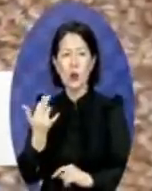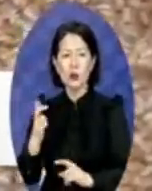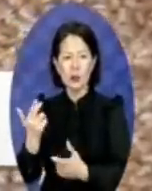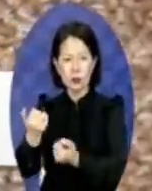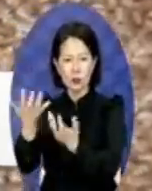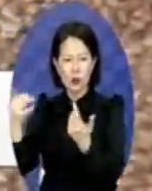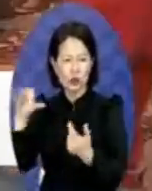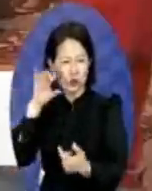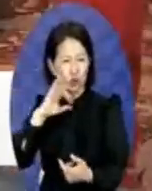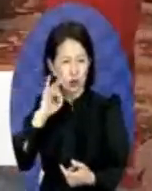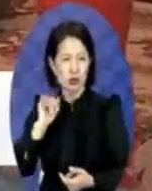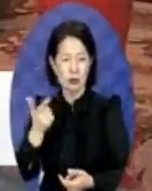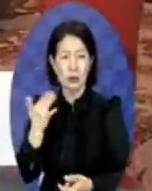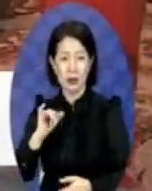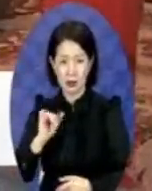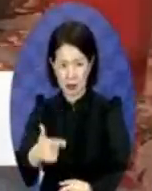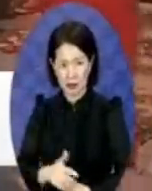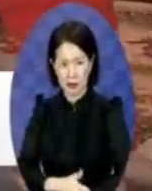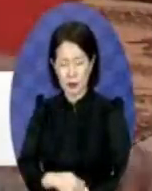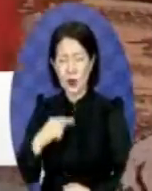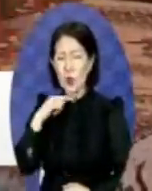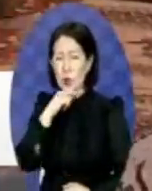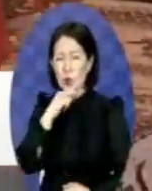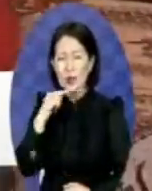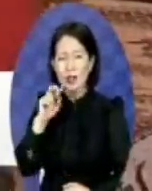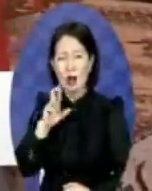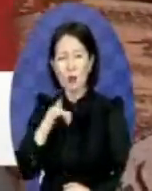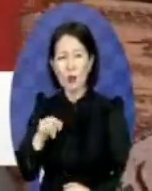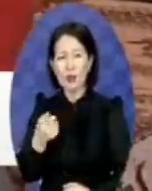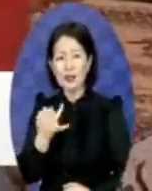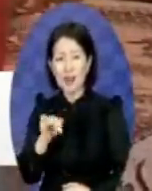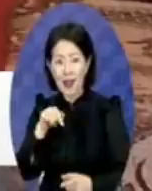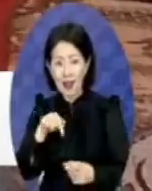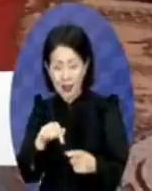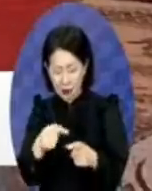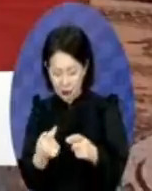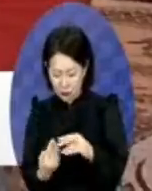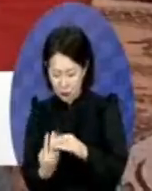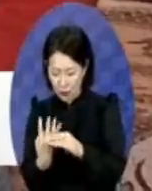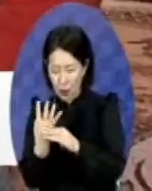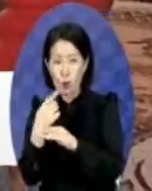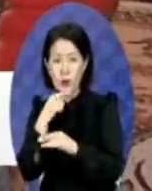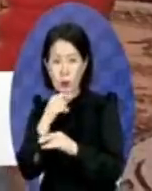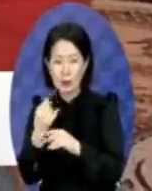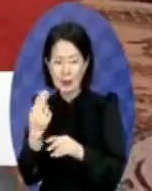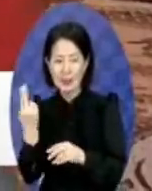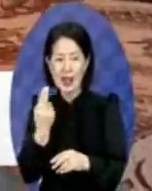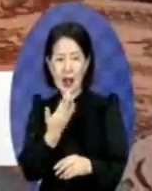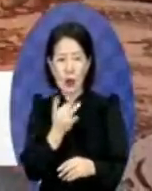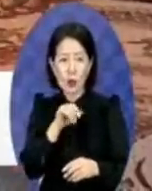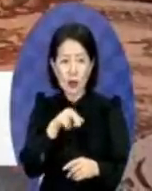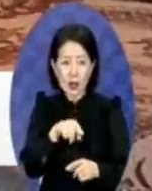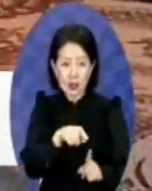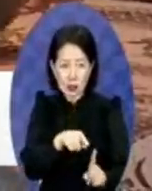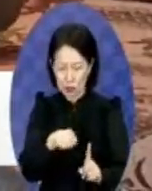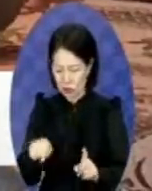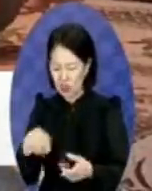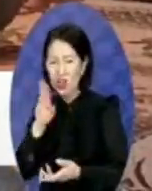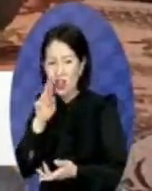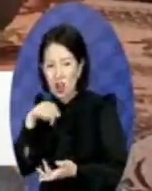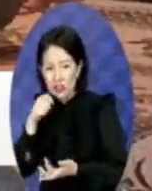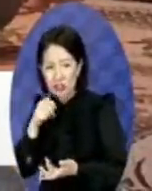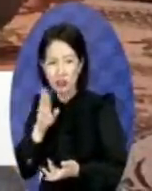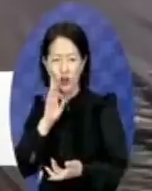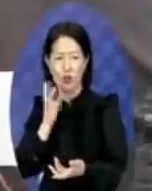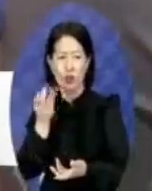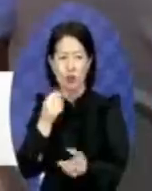маш их сонирхолтой нэг. Энэ Улаанбаатарч онд Улаанбаатарч зөвхөн юуны одоо зөвхөн цагаан гурлын зөвлөлт эн чинь бол зөвхөн одоо идэх тийм